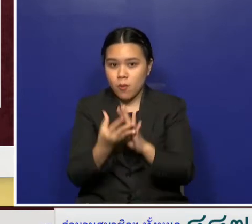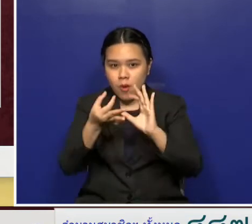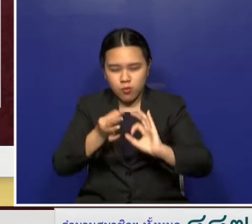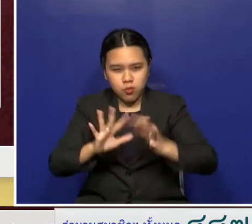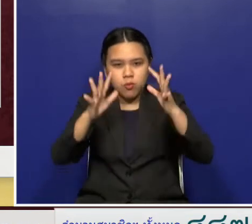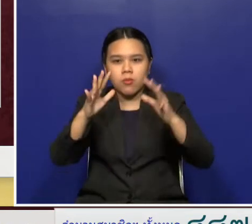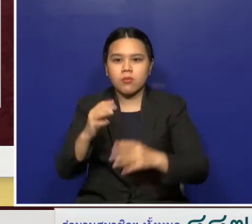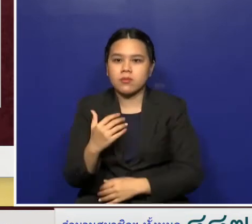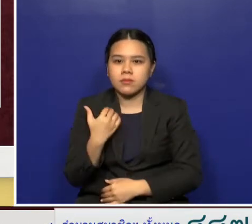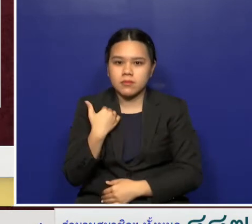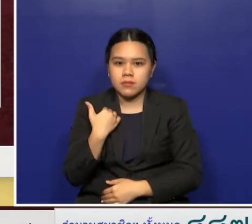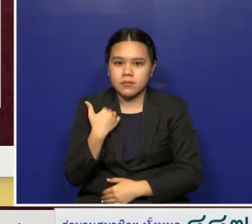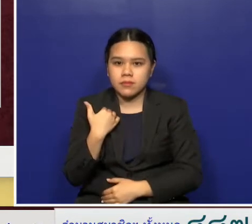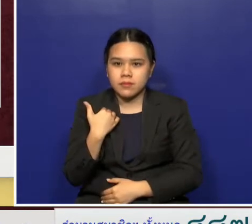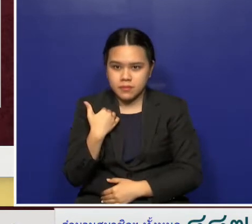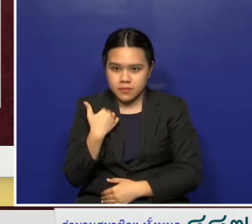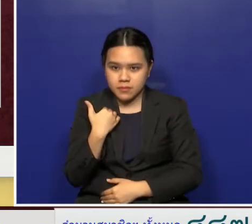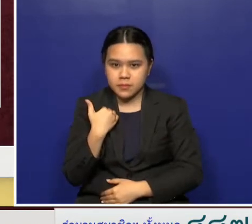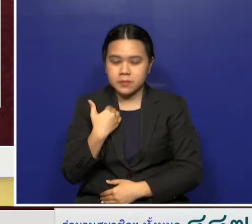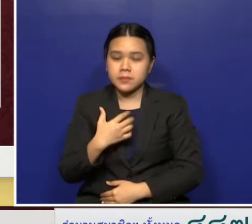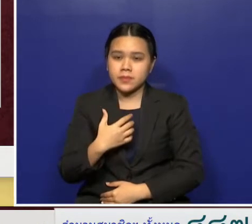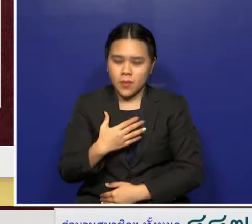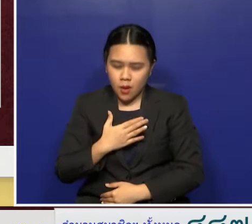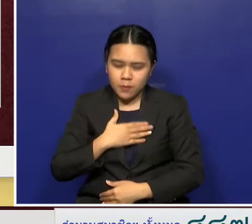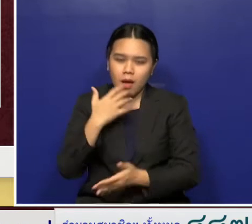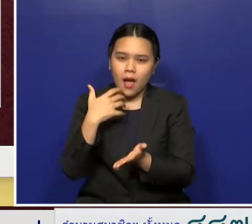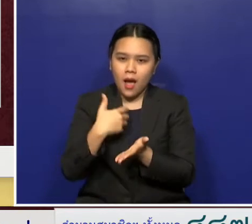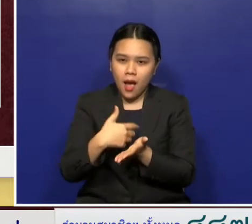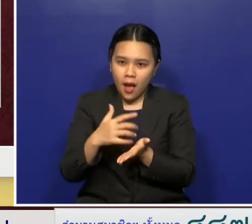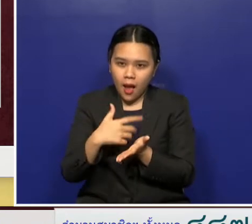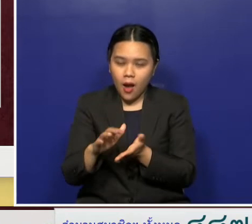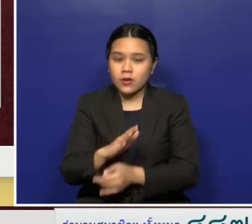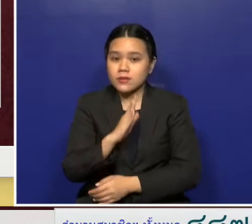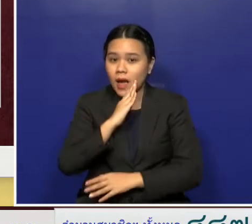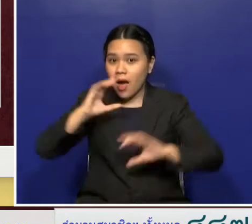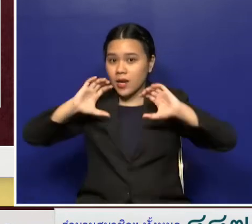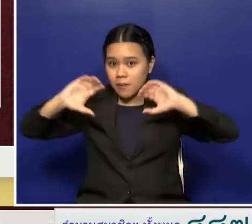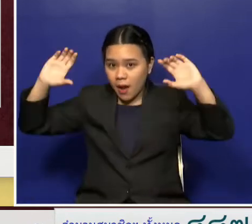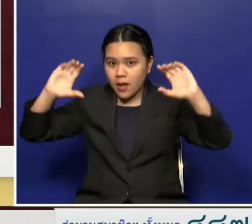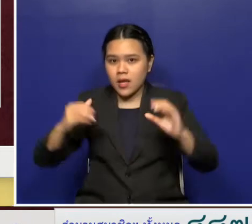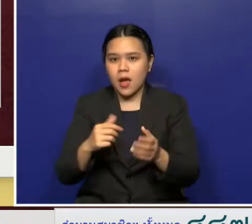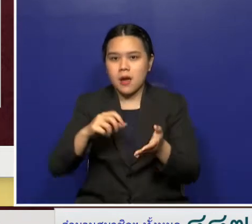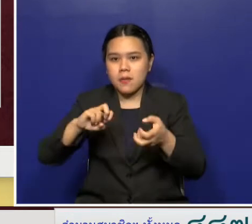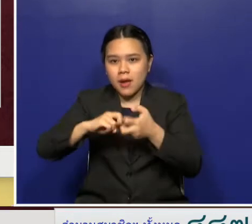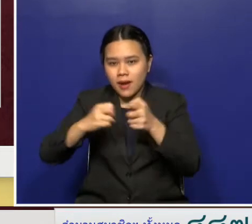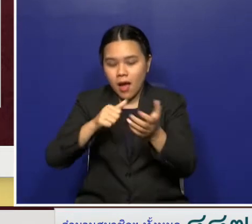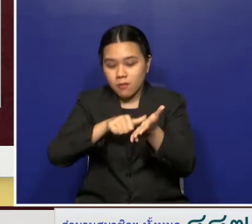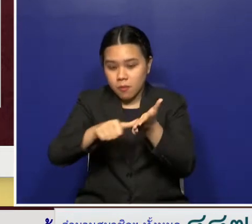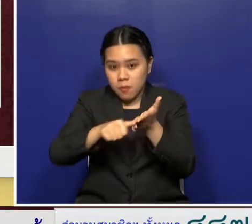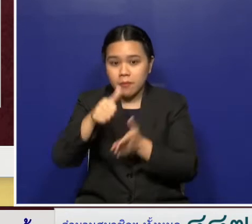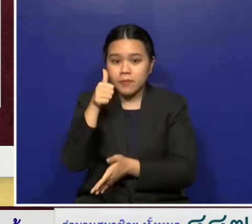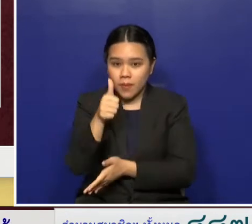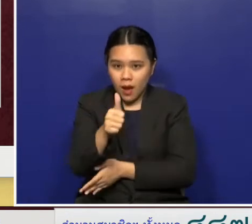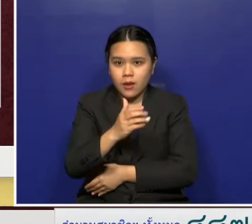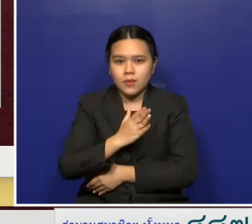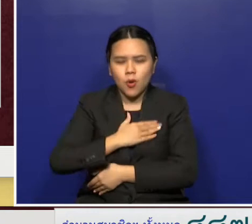ฉะนั้ตรนี้ต้กราบเปี่ยดกวามโครบว่าถ้ารฐบาลแก้ปัญหาตรงนี้ได้ผมคิดว่าบ้านเม